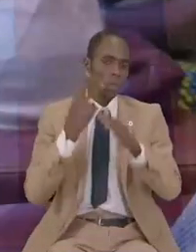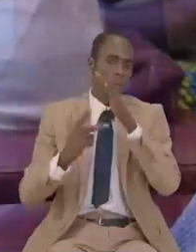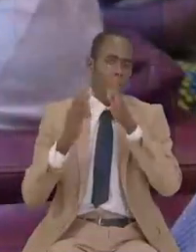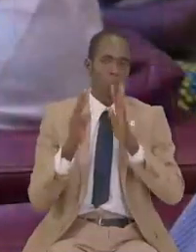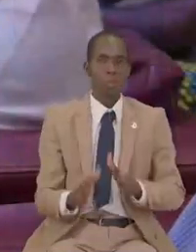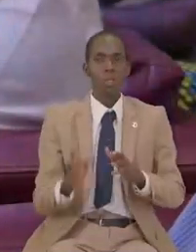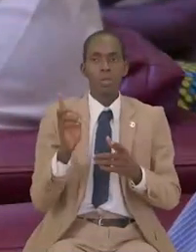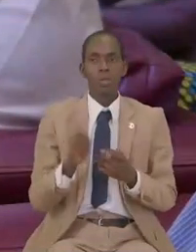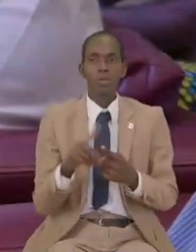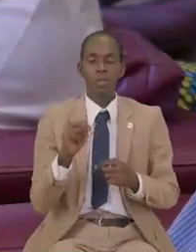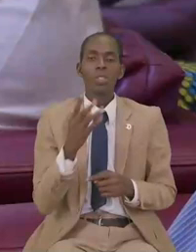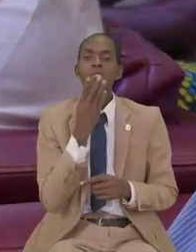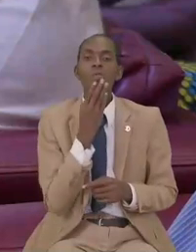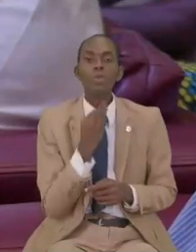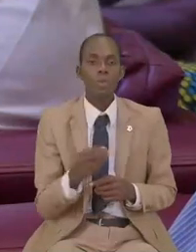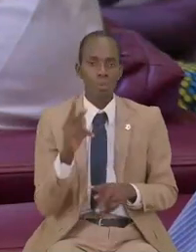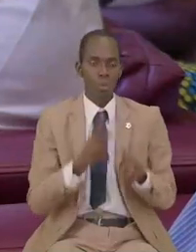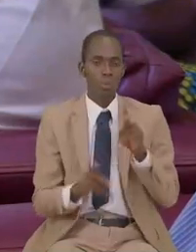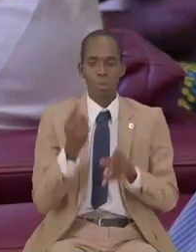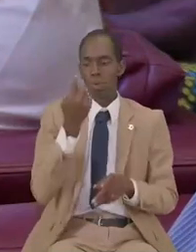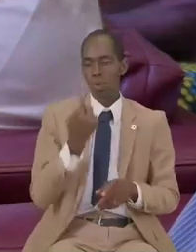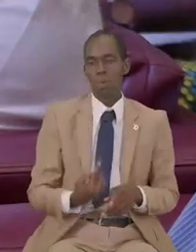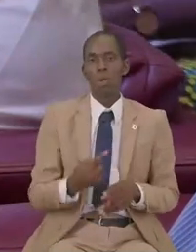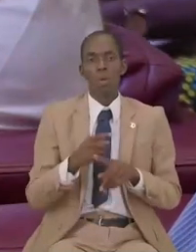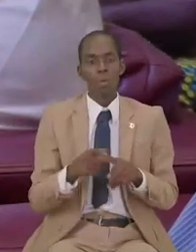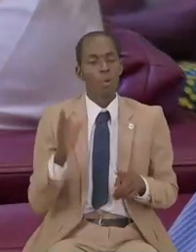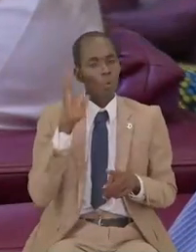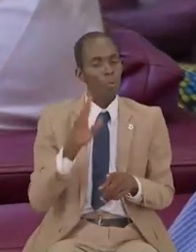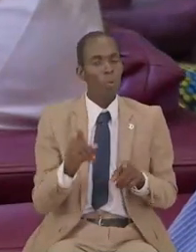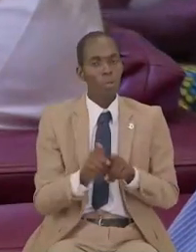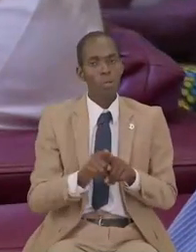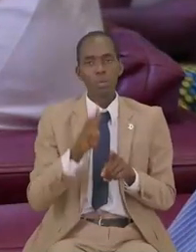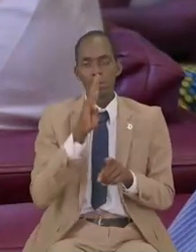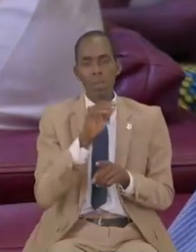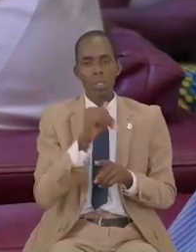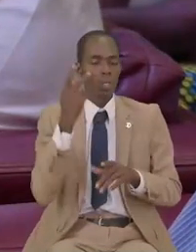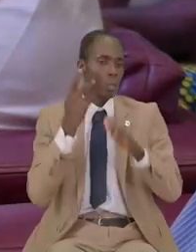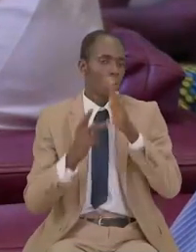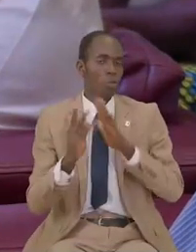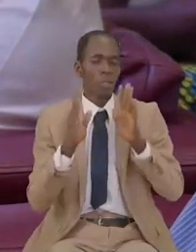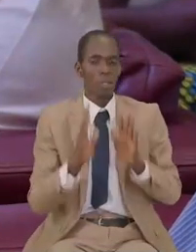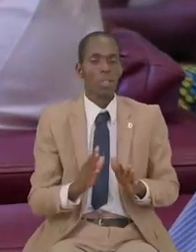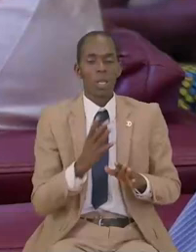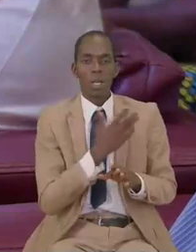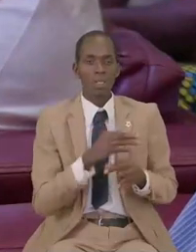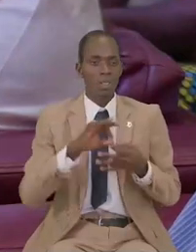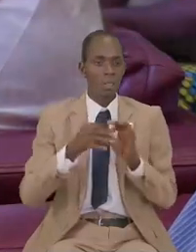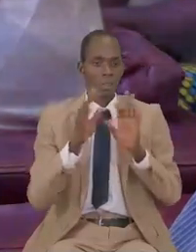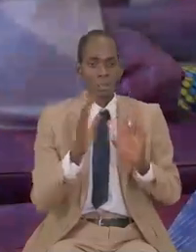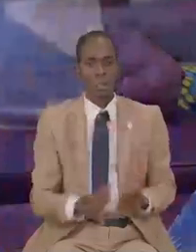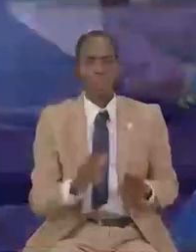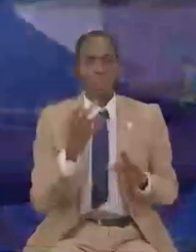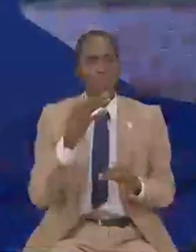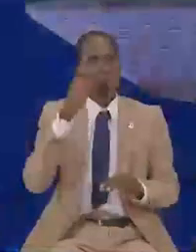devait interpréter la révélation de Dieu à ce roi-là et à son fils. Et il va